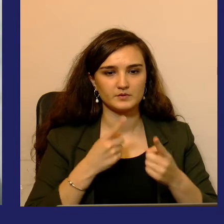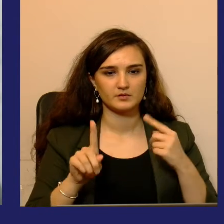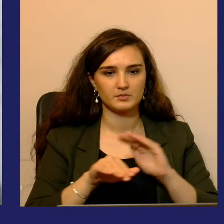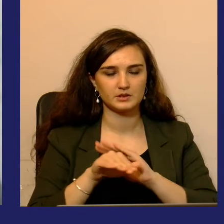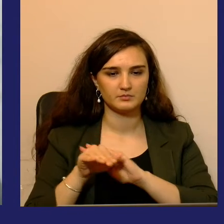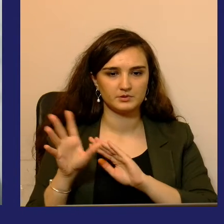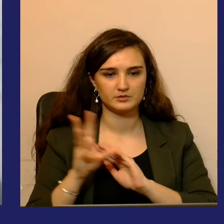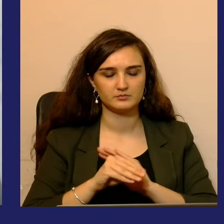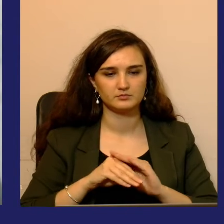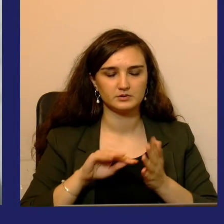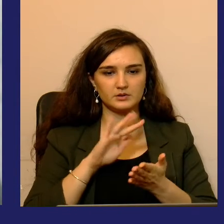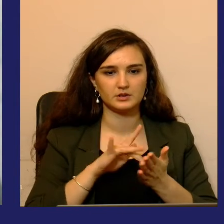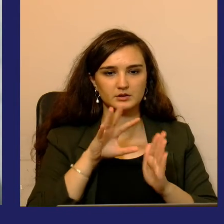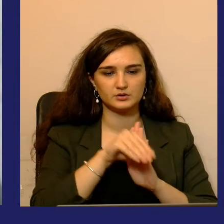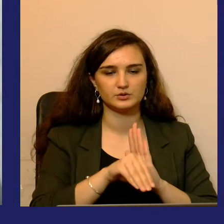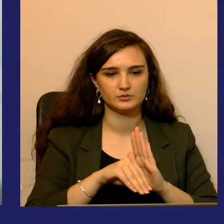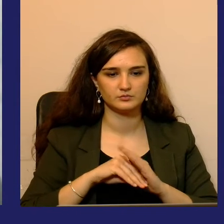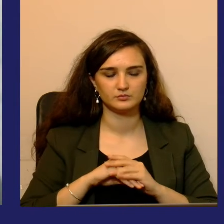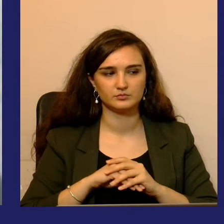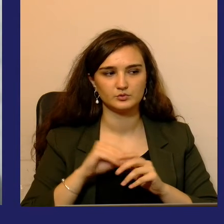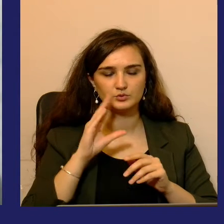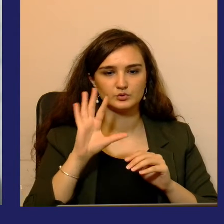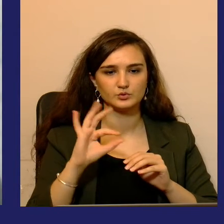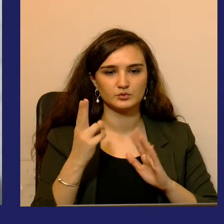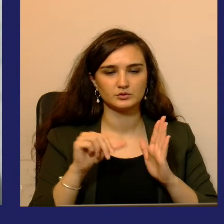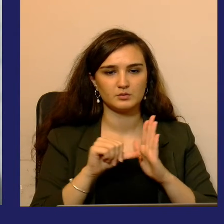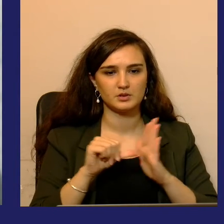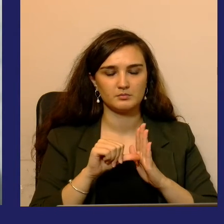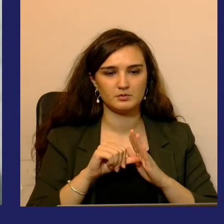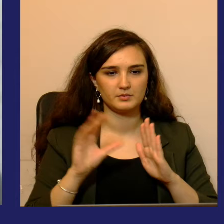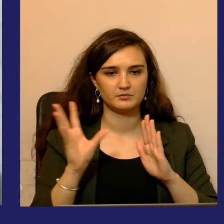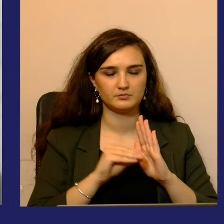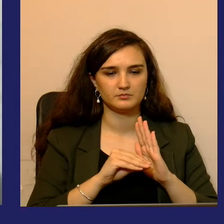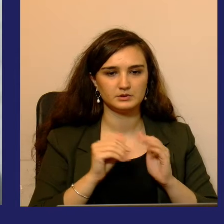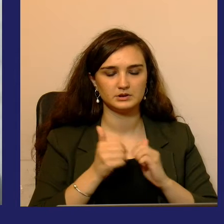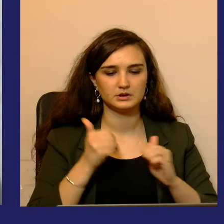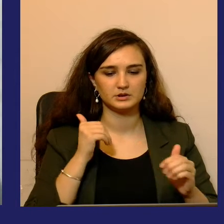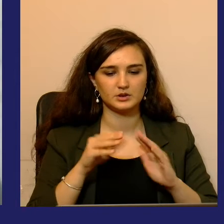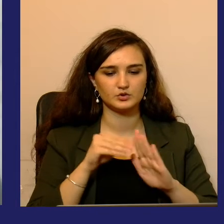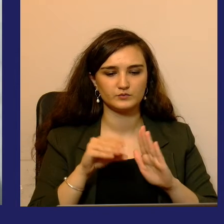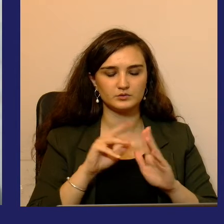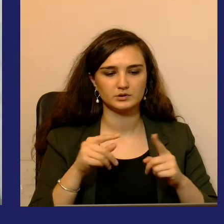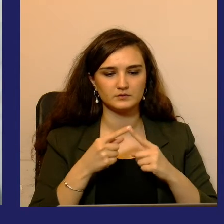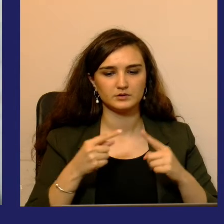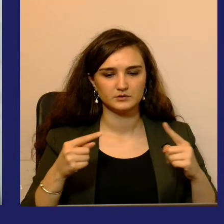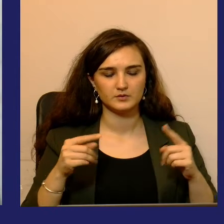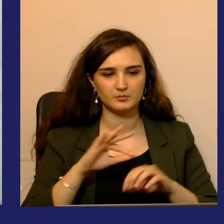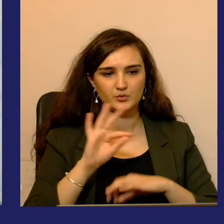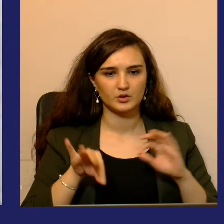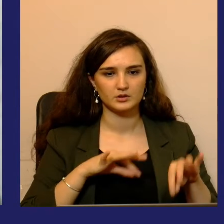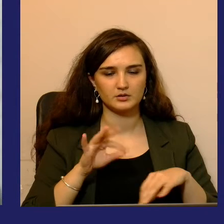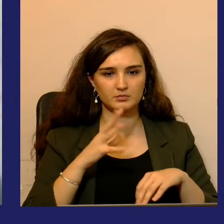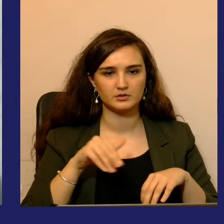ფაქტებიც ქვეყანაში, როდესაც სოციალური დახმარებები წინასაარჩევნოდ, ან სხვადასხვა